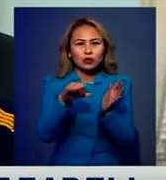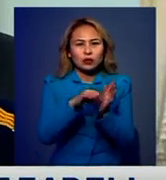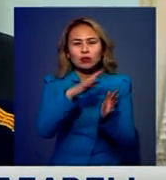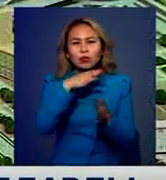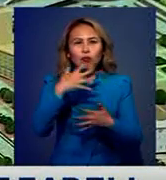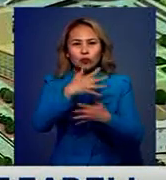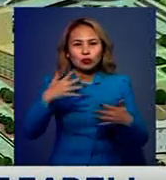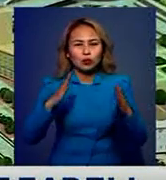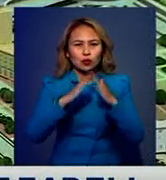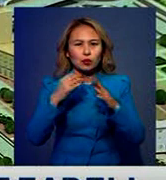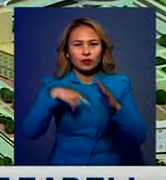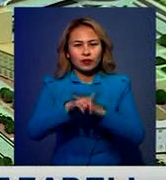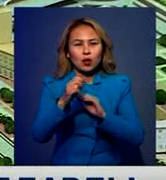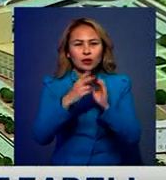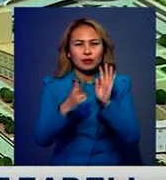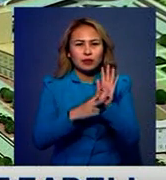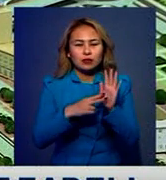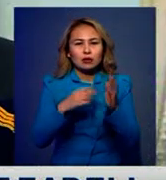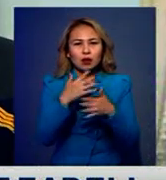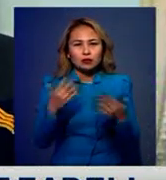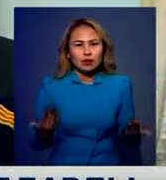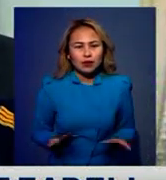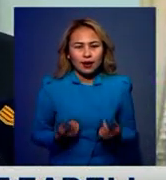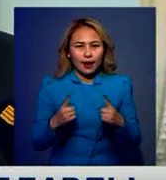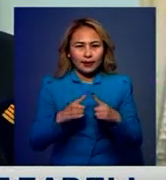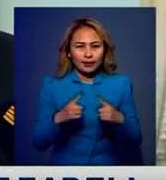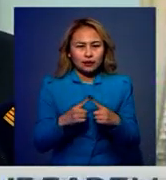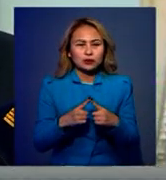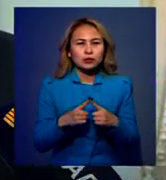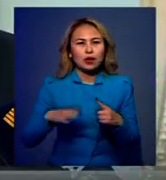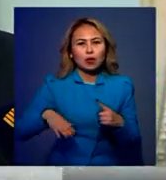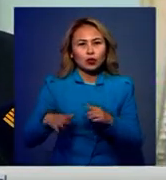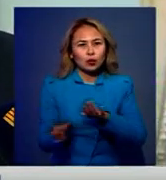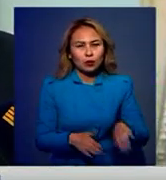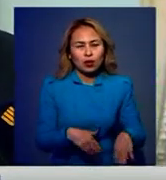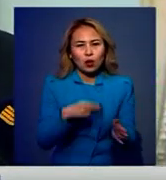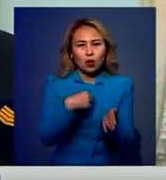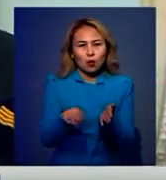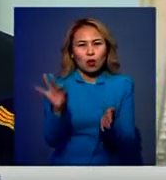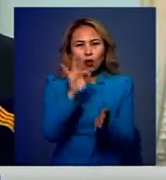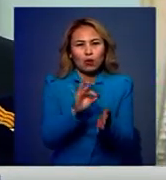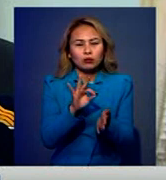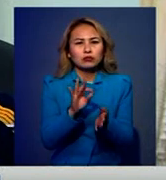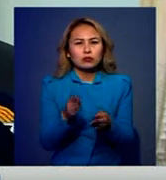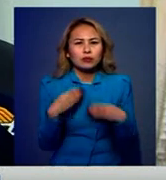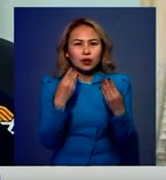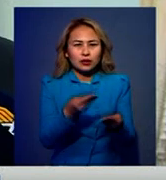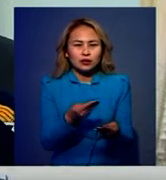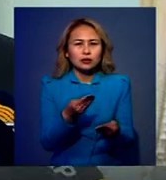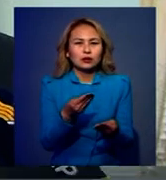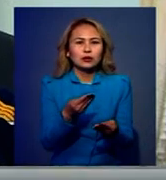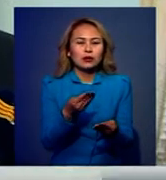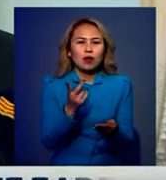үйдің құрылысы жүргізілді. Соның ішінде 17 көпқабатты тұрғын үй арендалық тұрғын үйлер, яғни сатып алу құқығынсыз жалға берілетін, оның ішінде